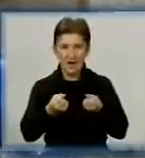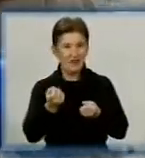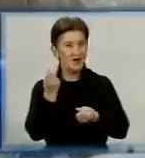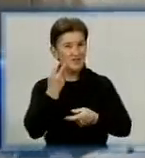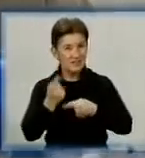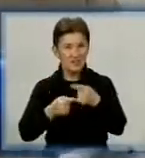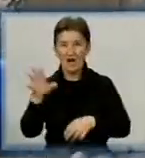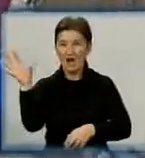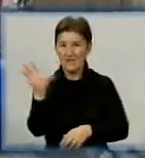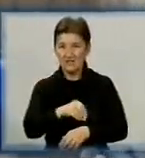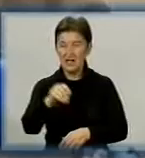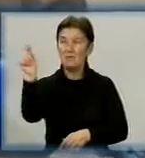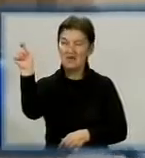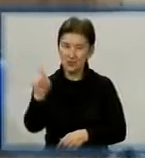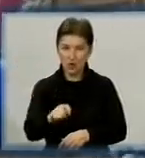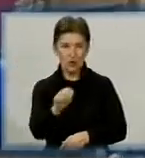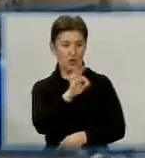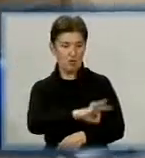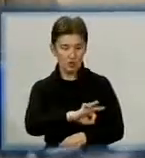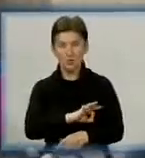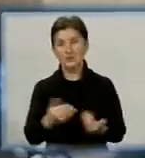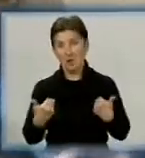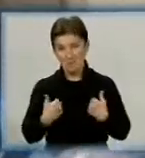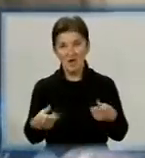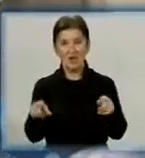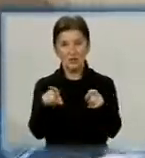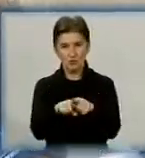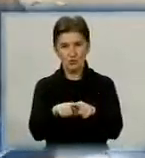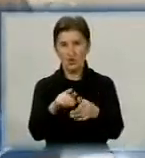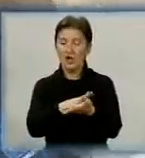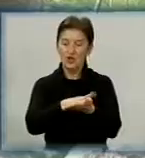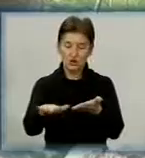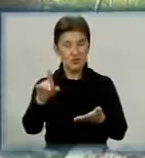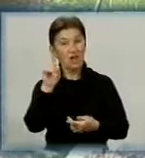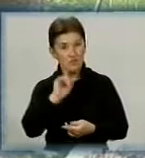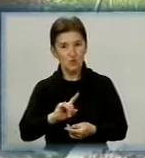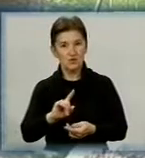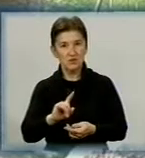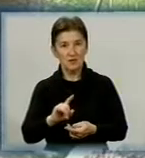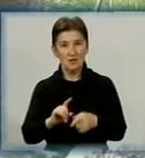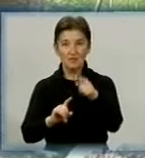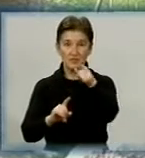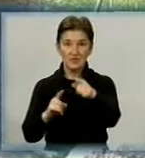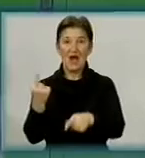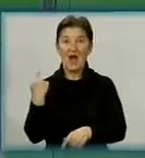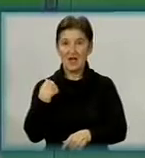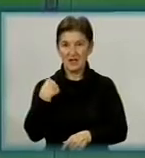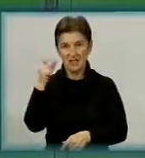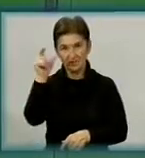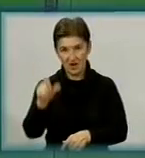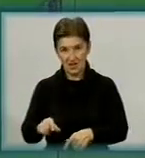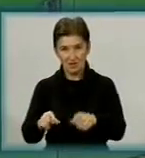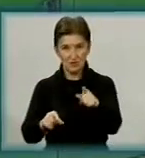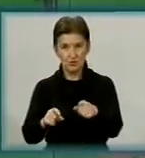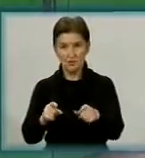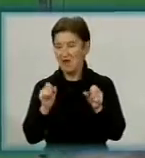Всі приїжджають, всі пользуються, і ми теж. Очень чистий і вкусний. А от кіровоградець Георгій пити колодязну воду